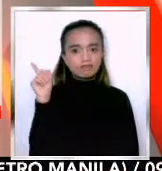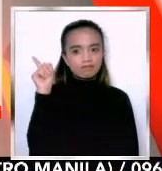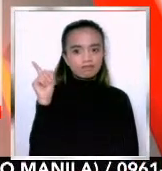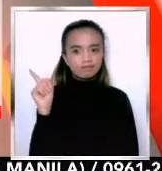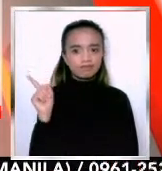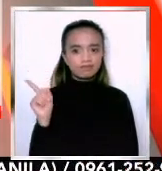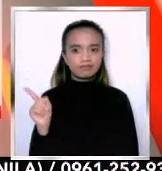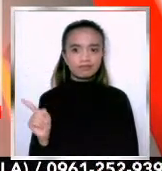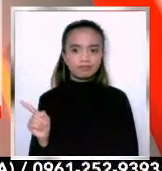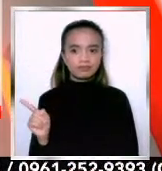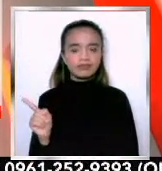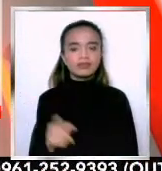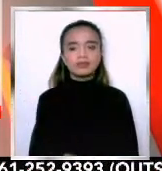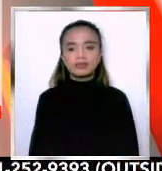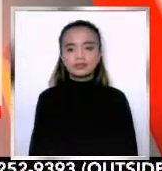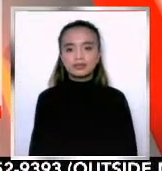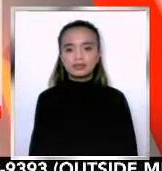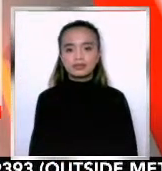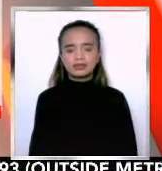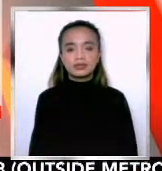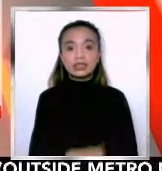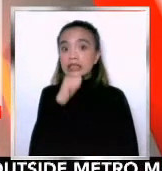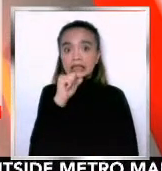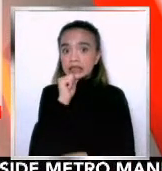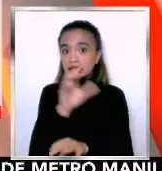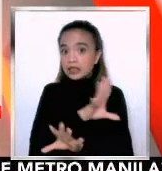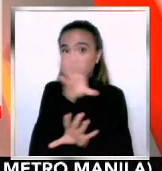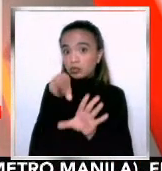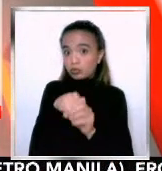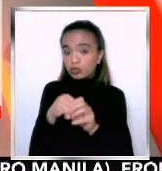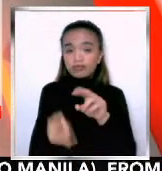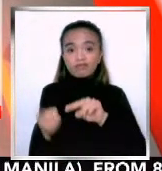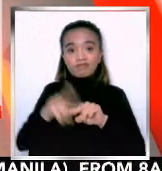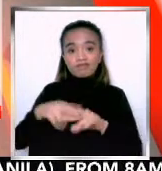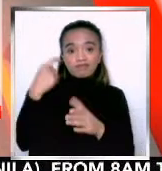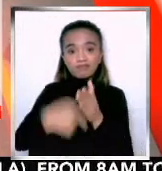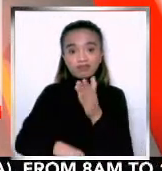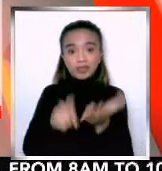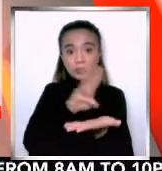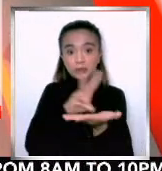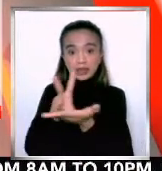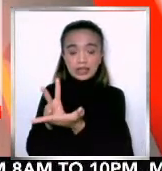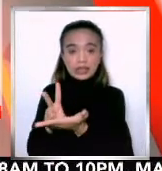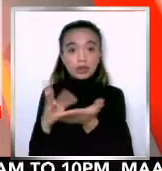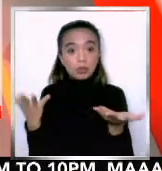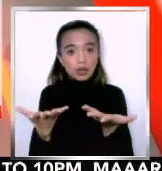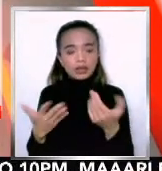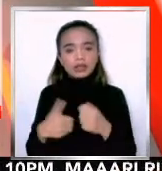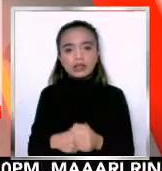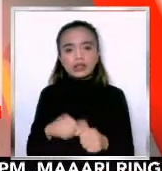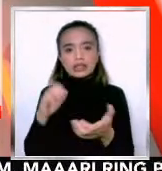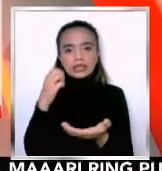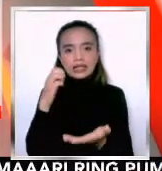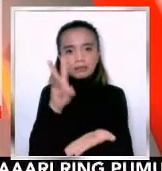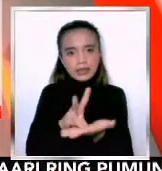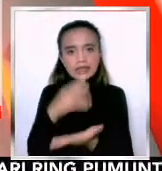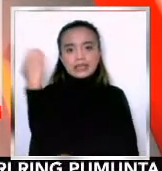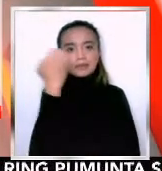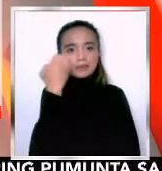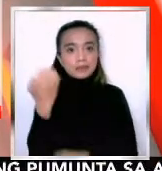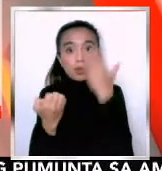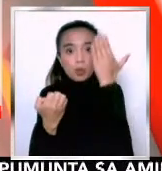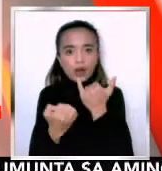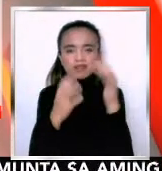at Petron. Hindi po kasama sa nakaambang taas presyo ang mga lugar na nasa ilalim ng State of Calamity dahil sa bagyong